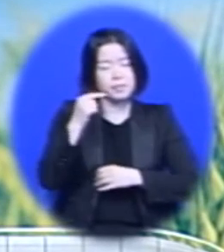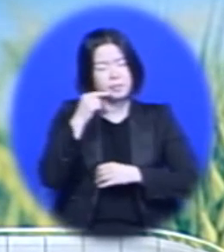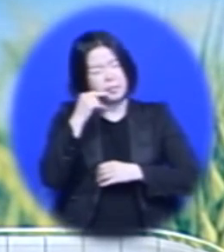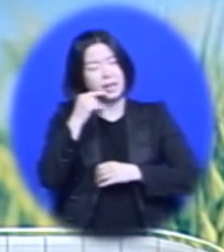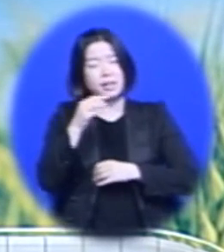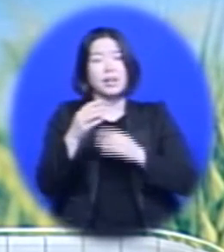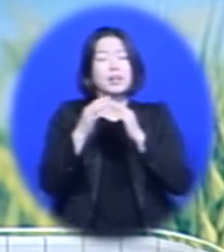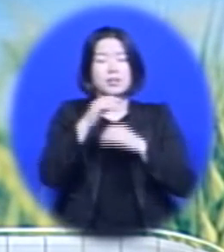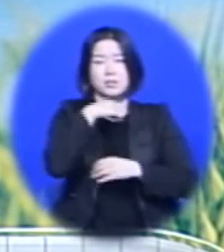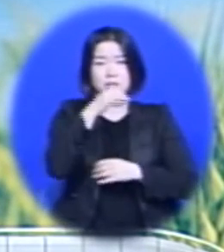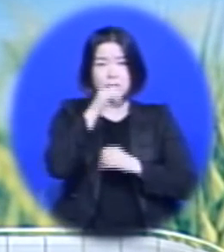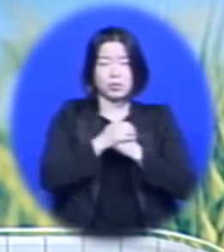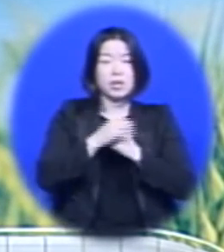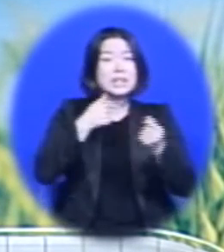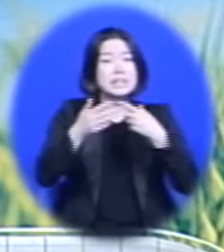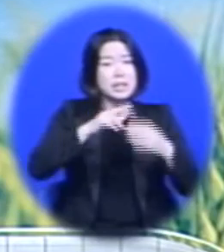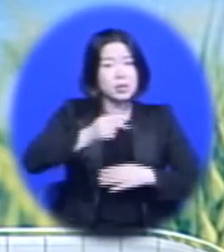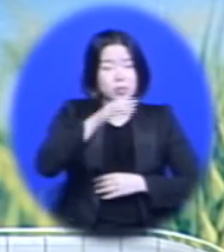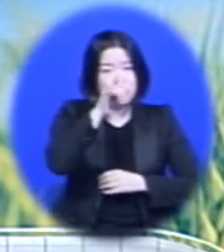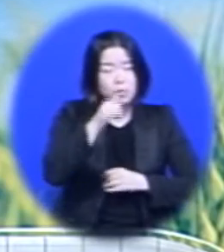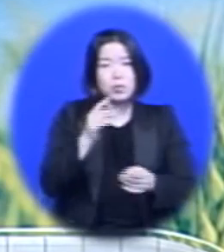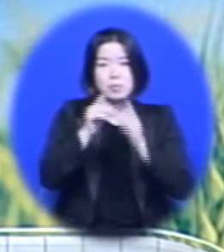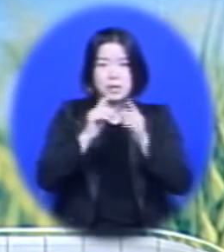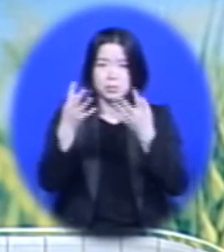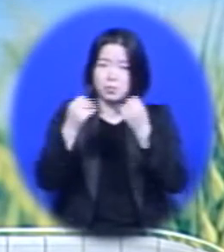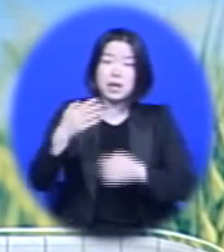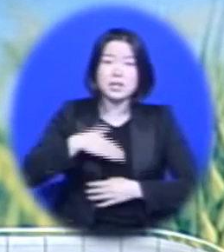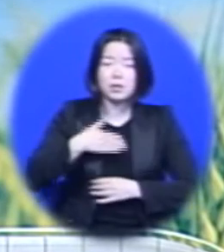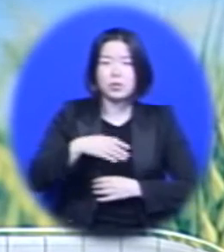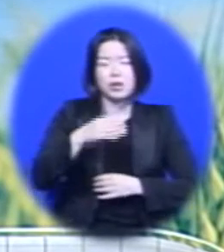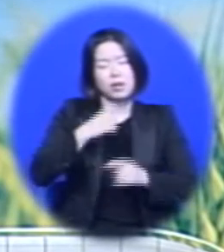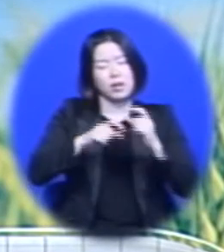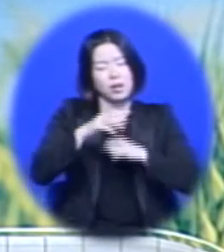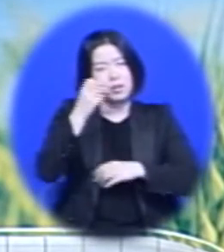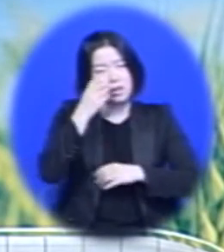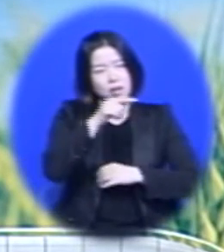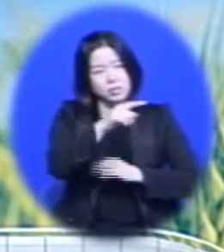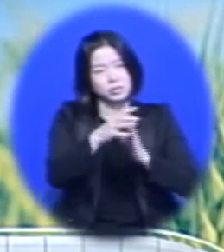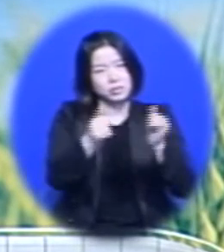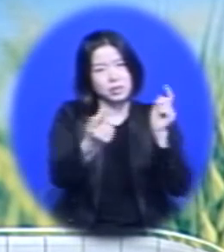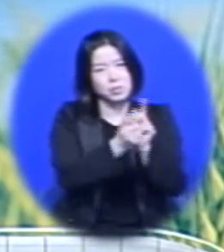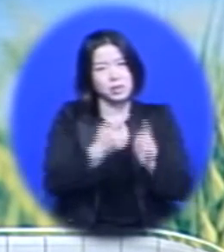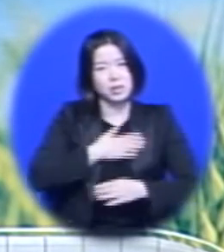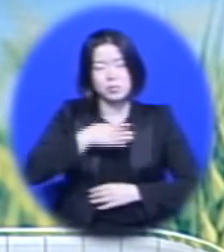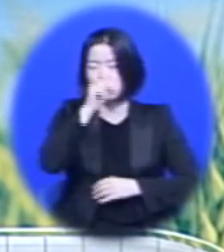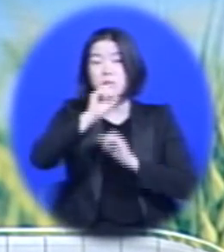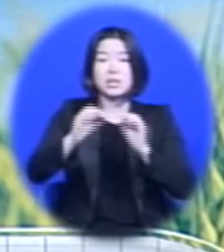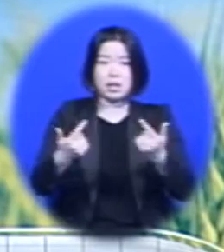납니다. 체험도 많이 했고 말씀도 많이 알고 그런데도 이상하게 그 사람을 만나면 기분이 안